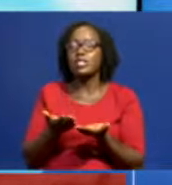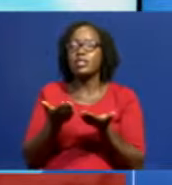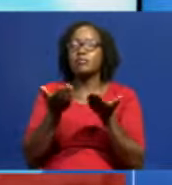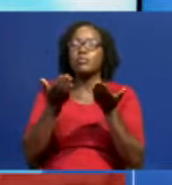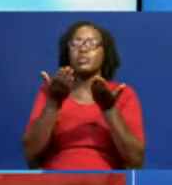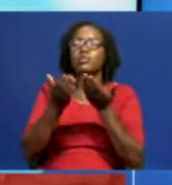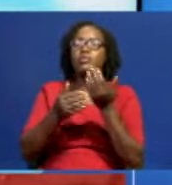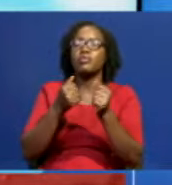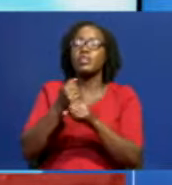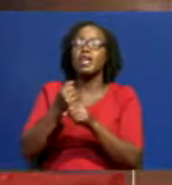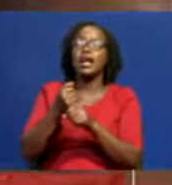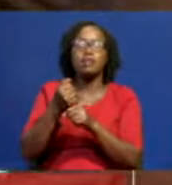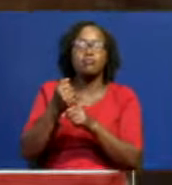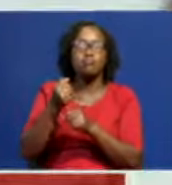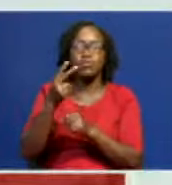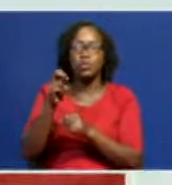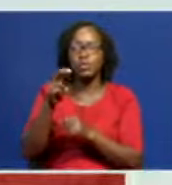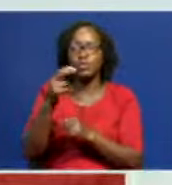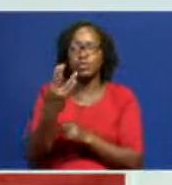mwaka kesho.